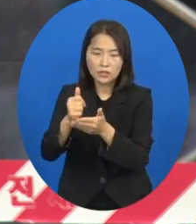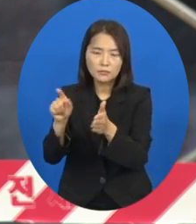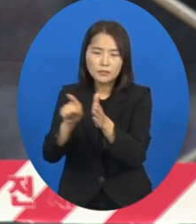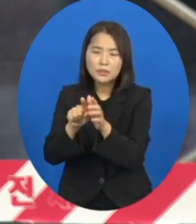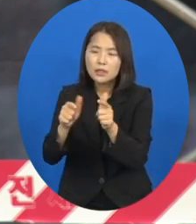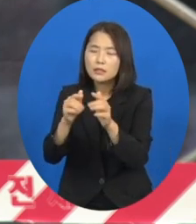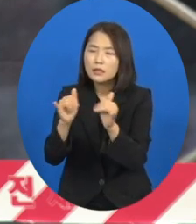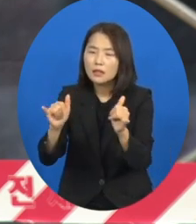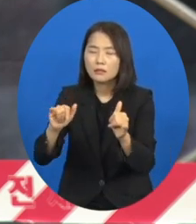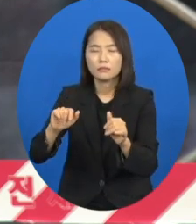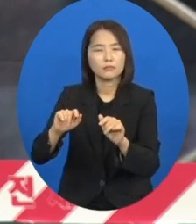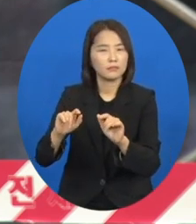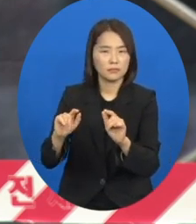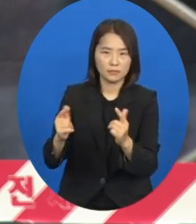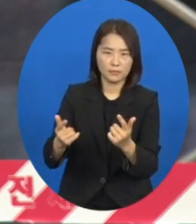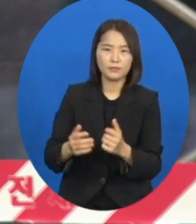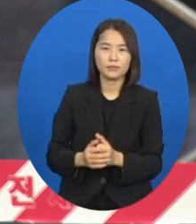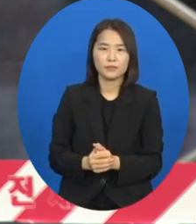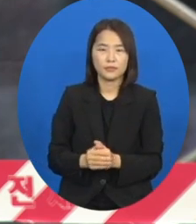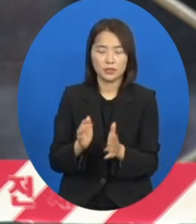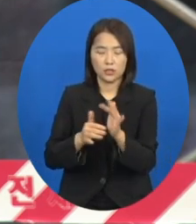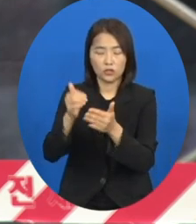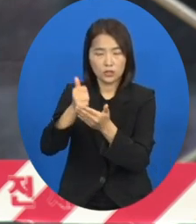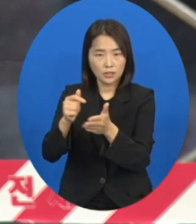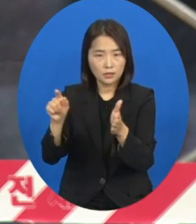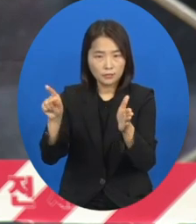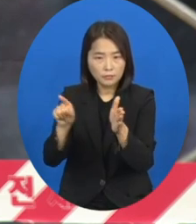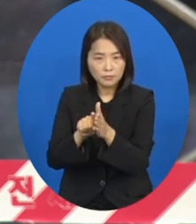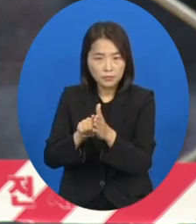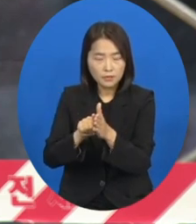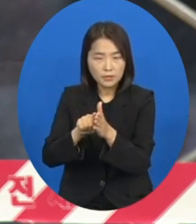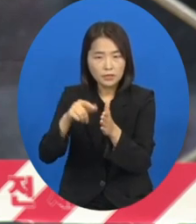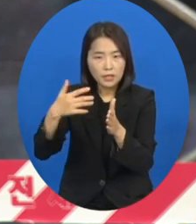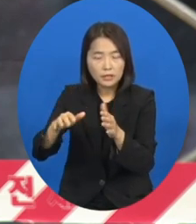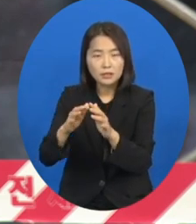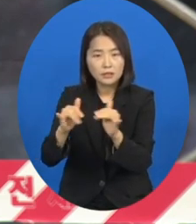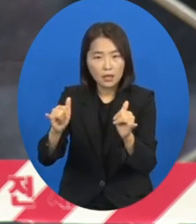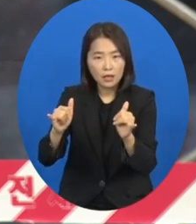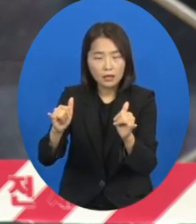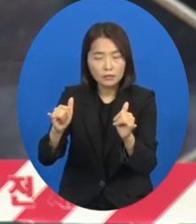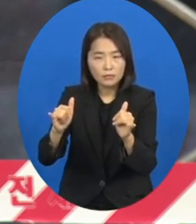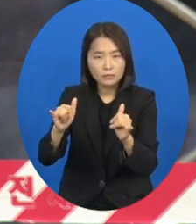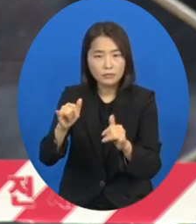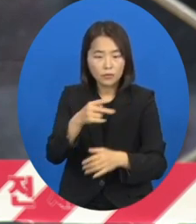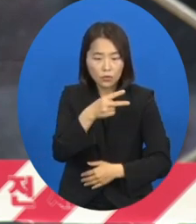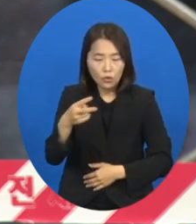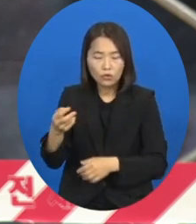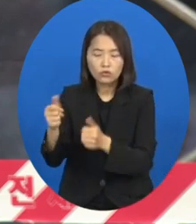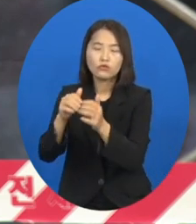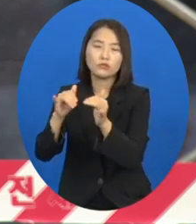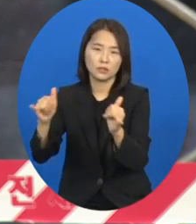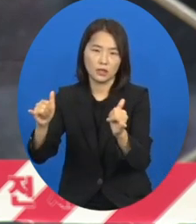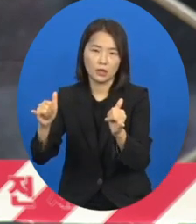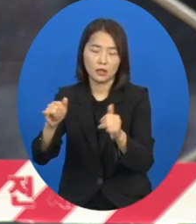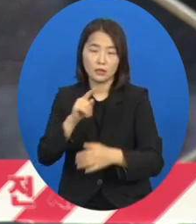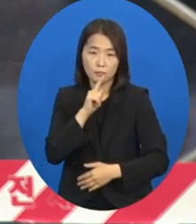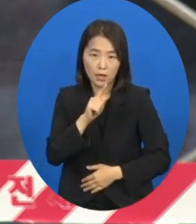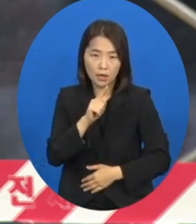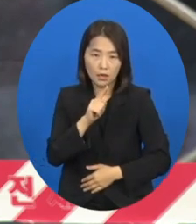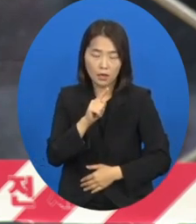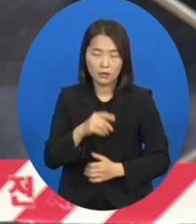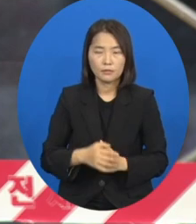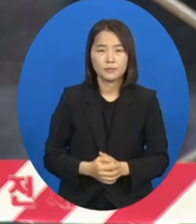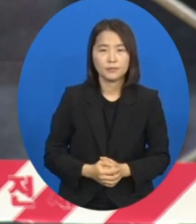사람들을 말하지 않습니다. 예수님을 믿지 않는 사람들은 우리는 죽은 자들이라 라고 말합니다. 여기서